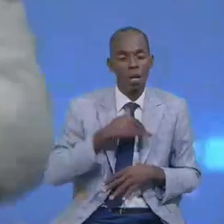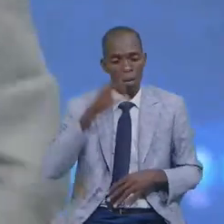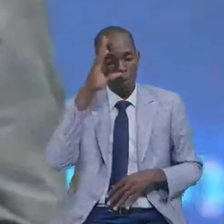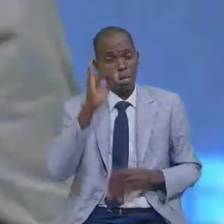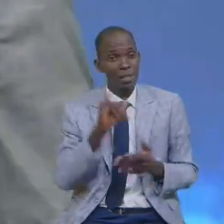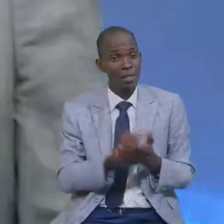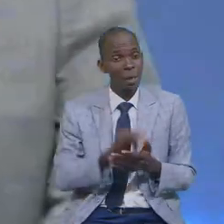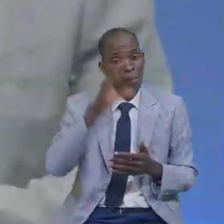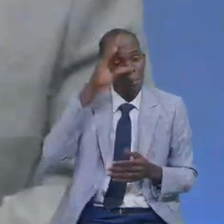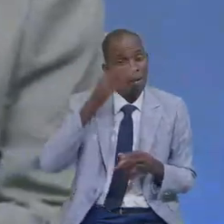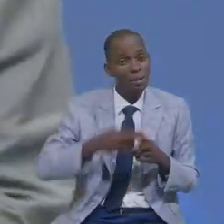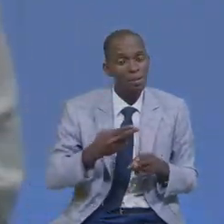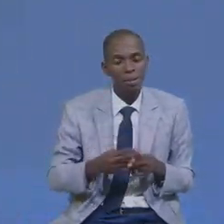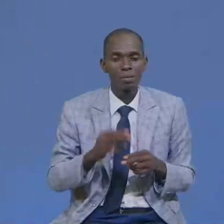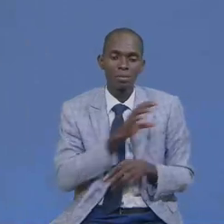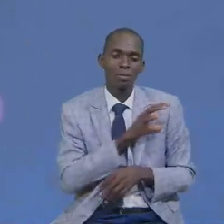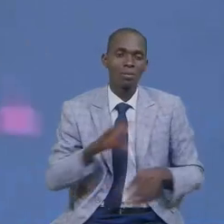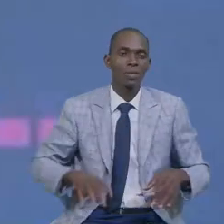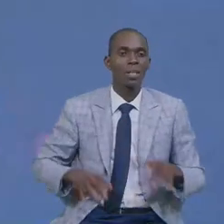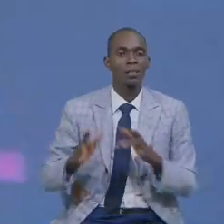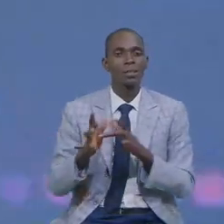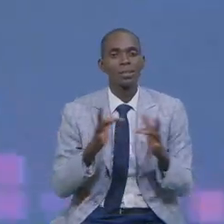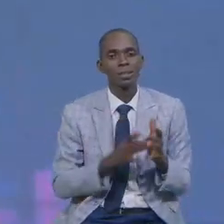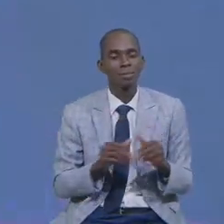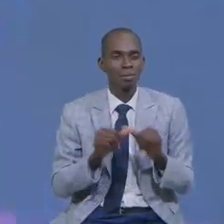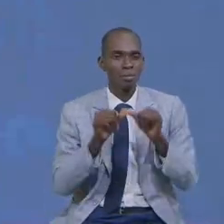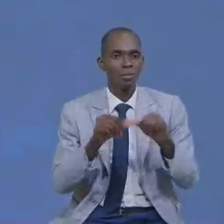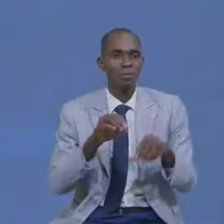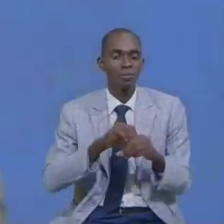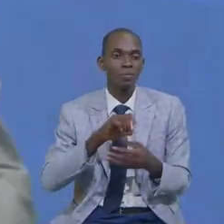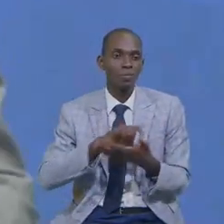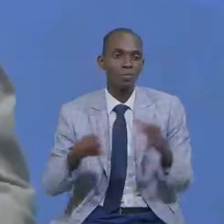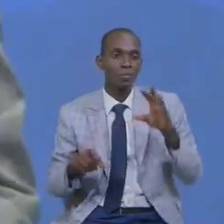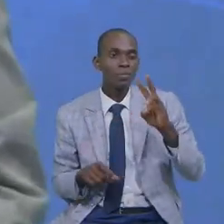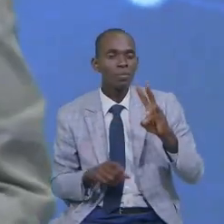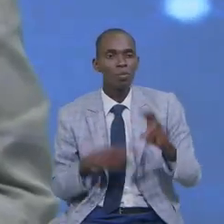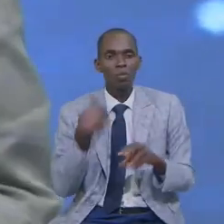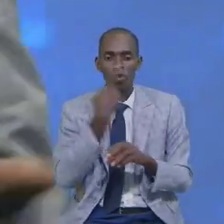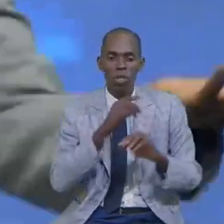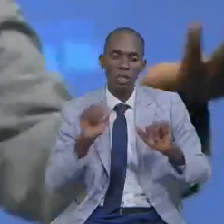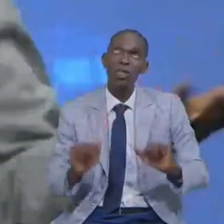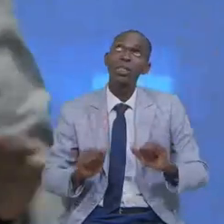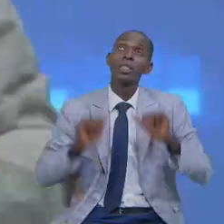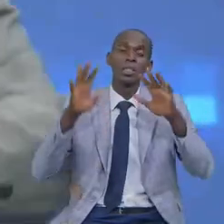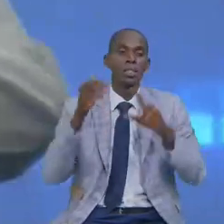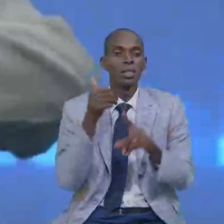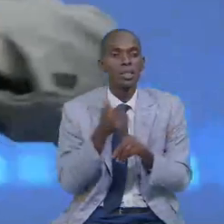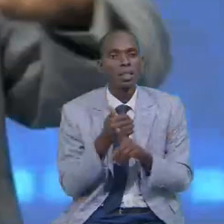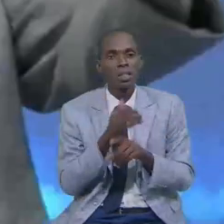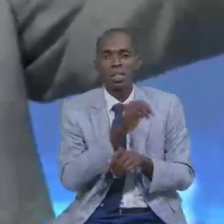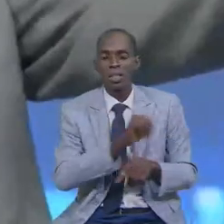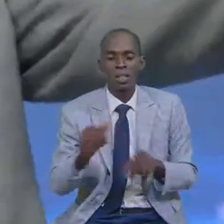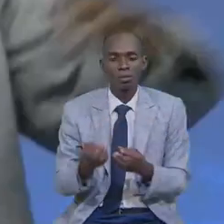Jésus-Christ. Verset 6. Verset 6. Qui s'est donné lui-même en rançon